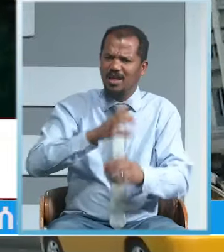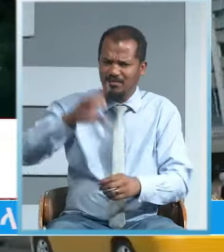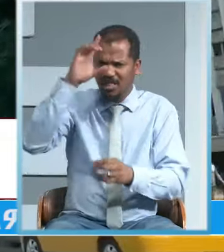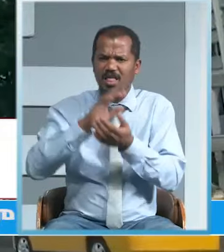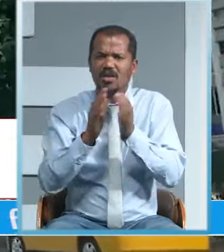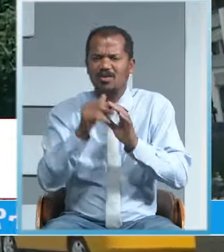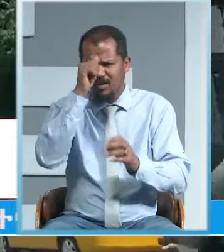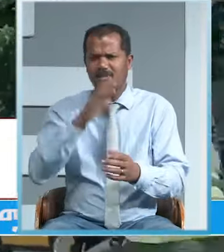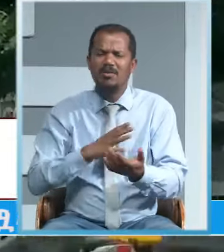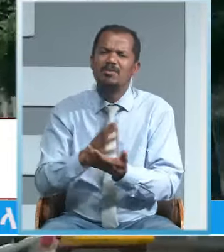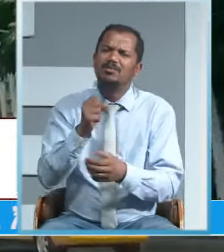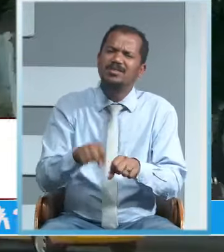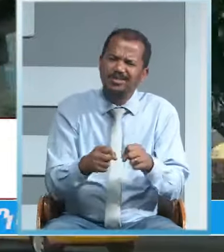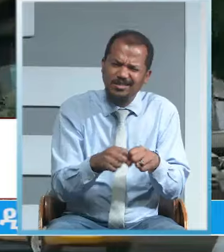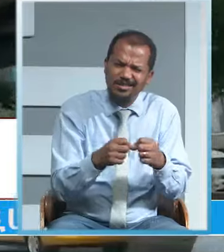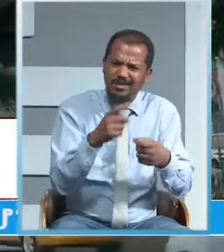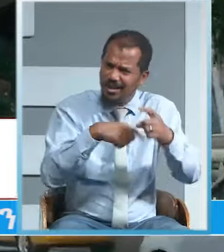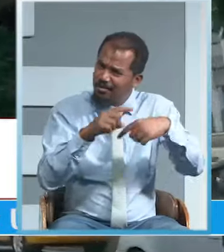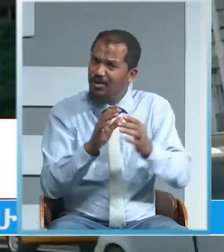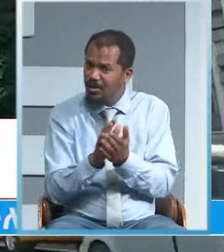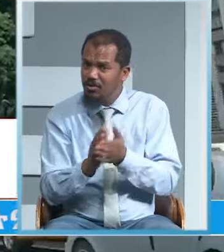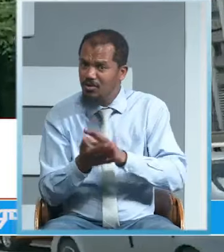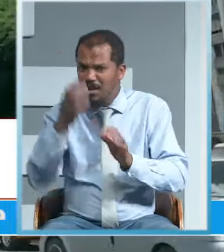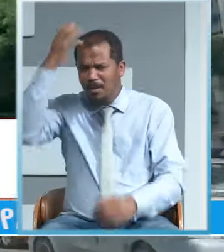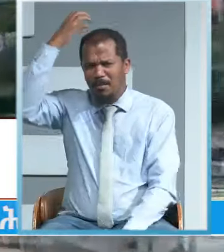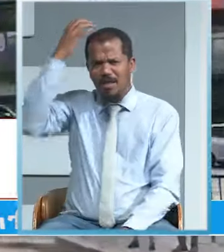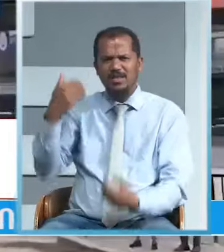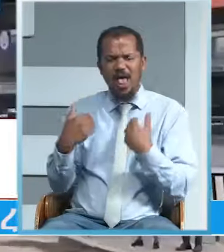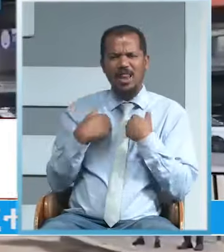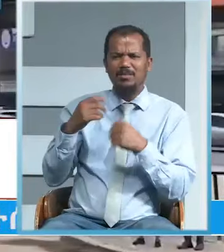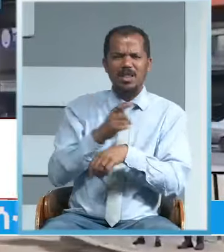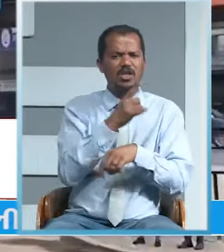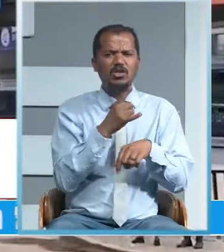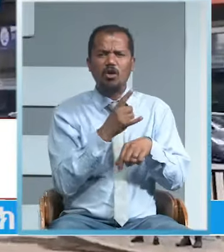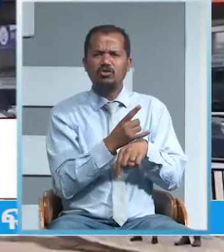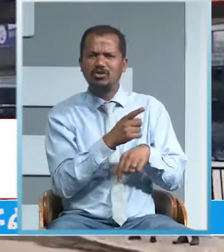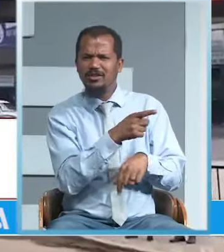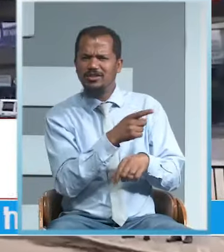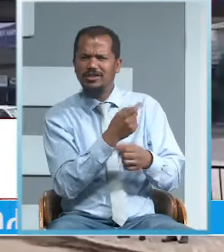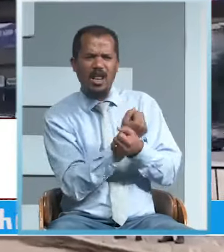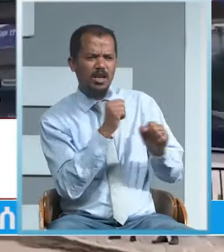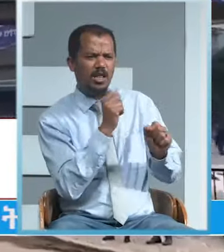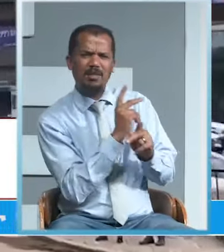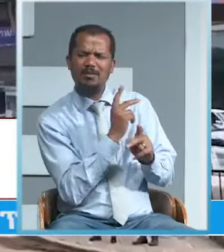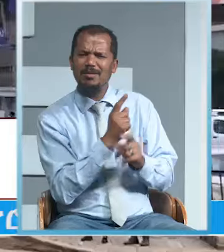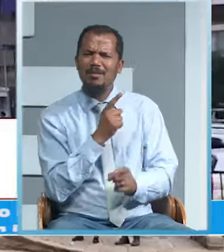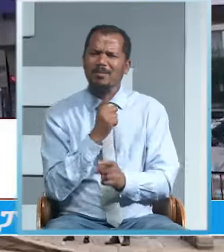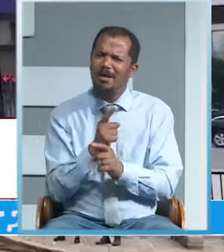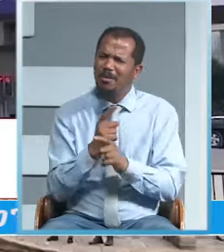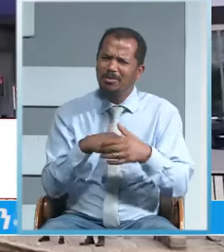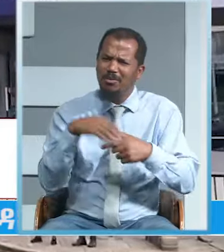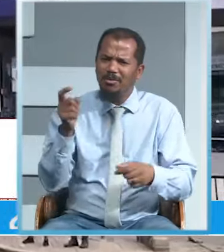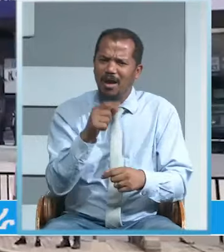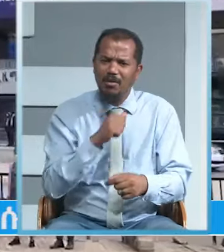የሆነ የሰብአዊ መብት ጥሰት እያስከተለ ሲሆን ይህም መንግስት ያለበትን የዜጎችን ደህንነት የመጠበቅ ኃላፊነት በአግባቡ እየተወጣ